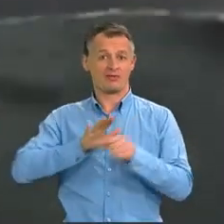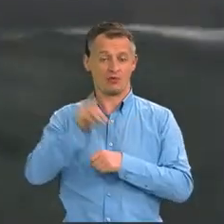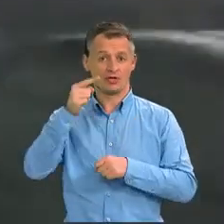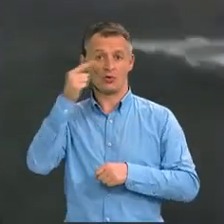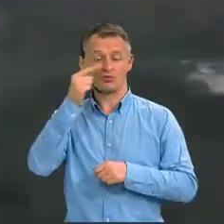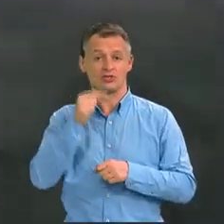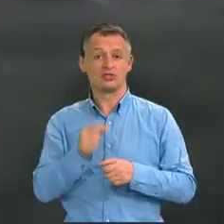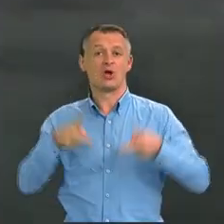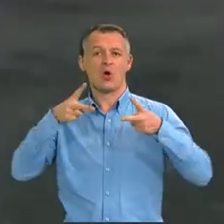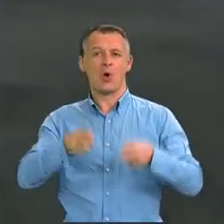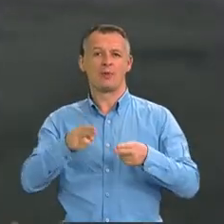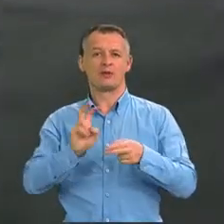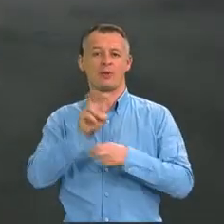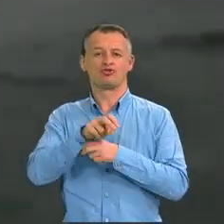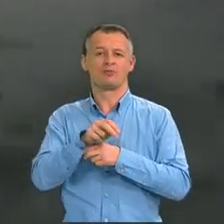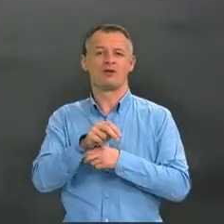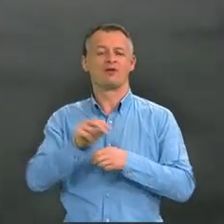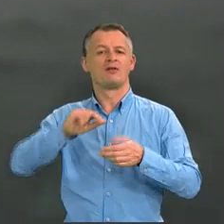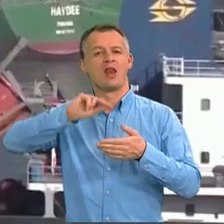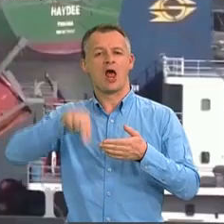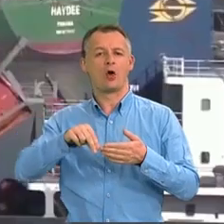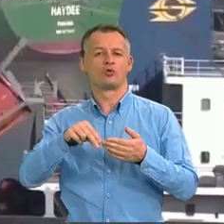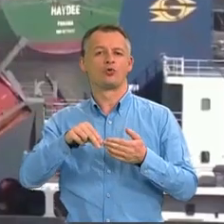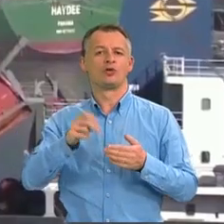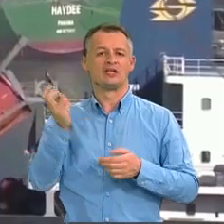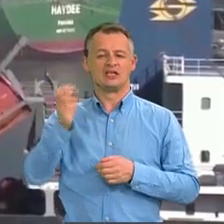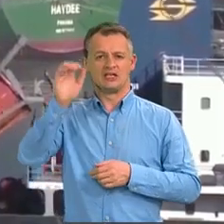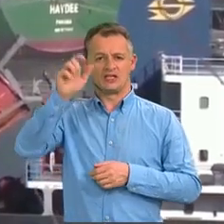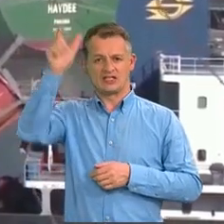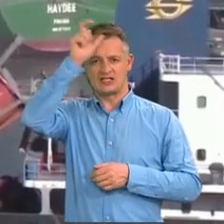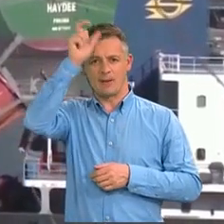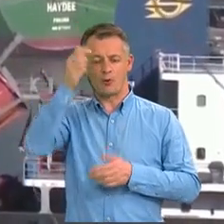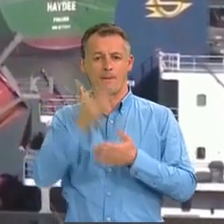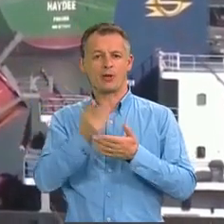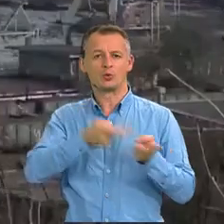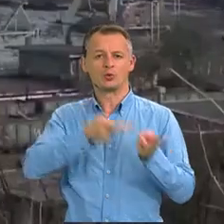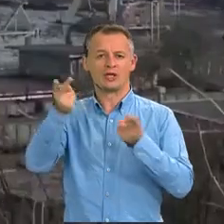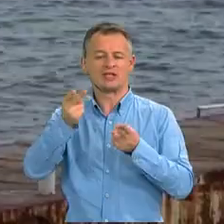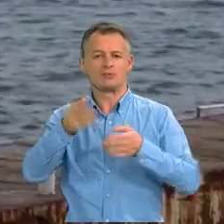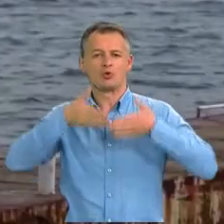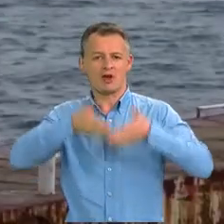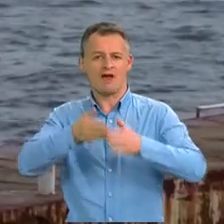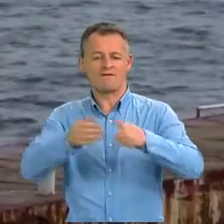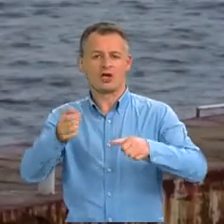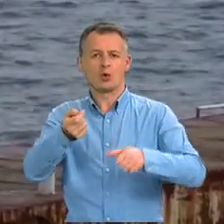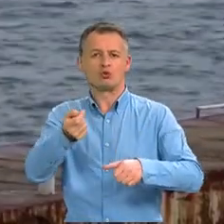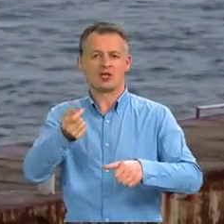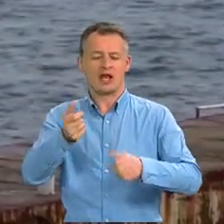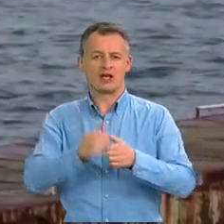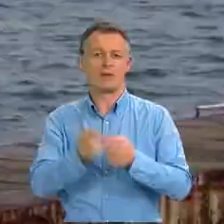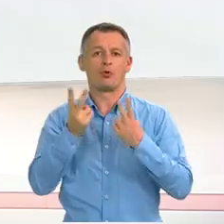suspendat participarea în acordurile de la Istanbul, privind exportul cerealelor ucrainene, vitale în aprovizionarea alimentară mondială.